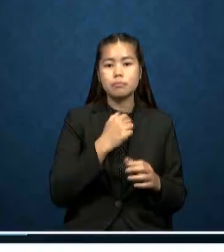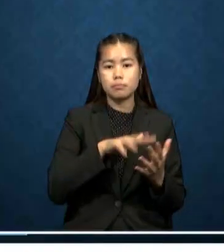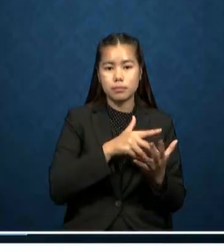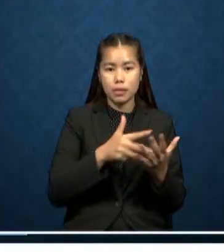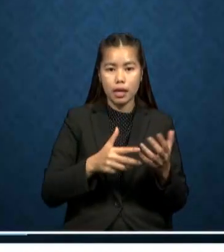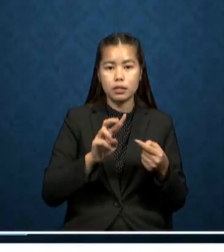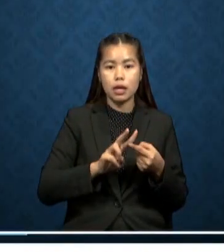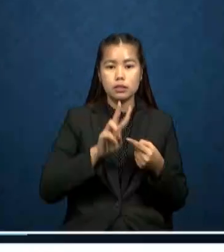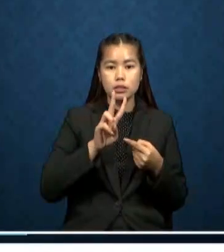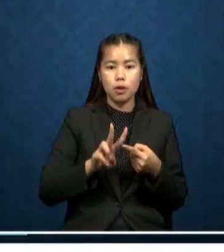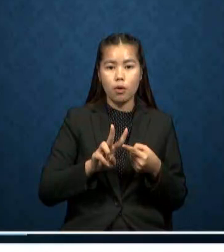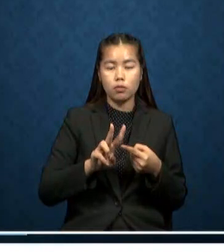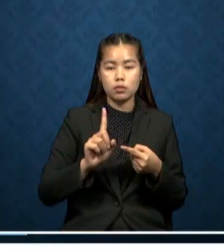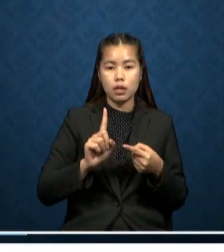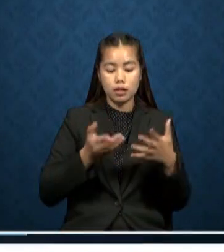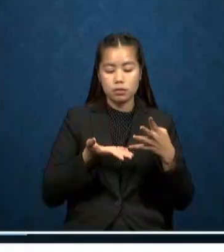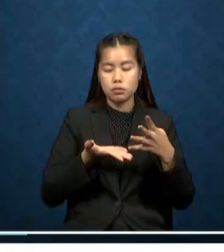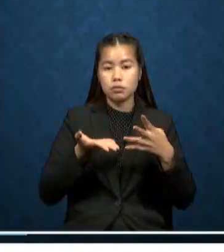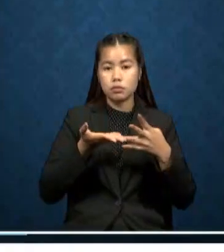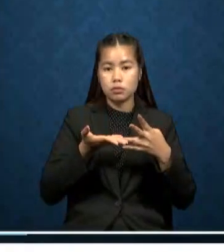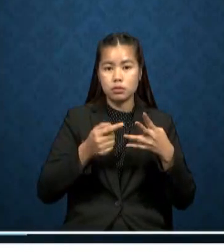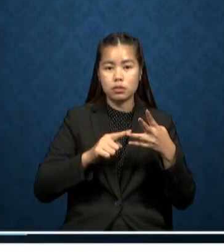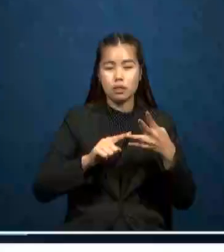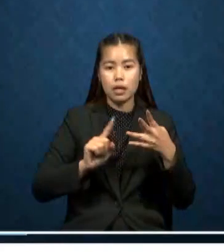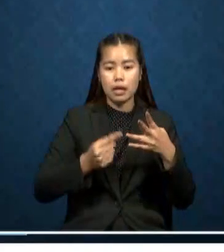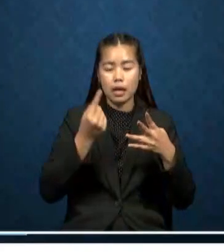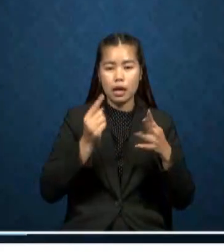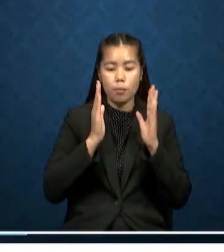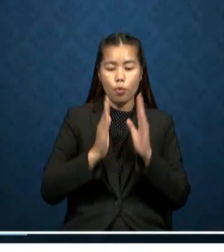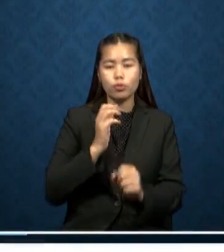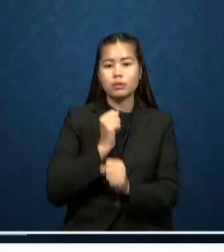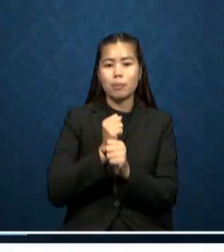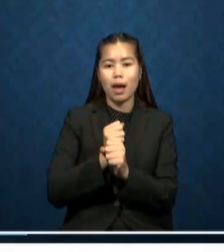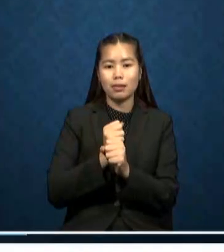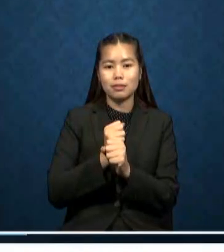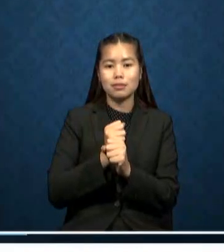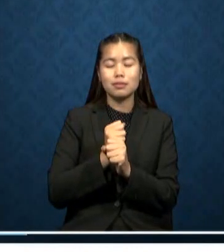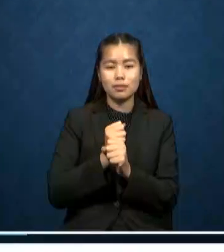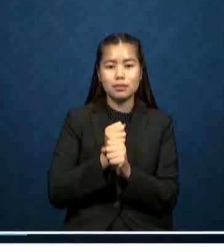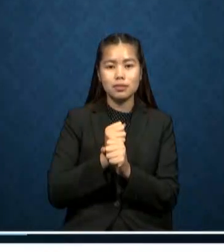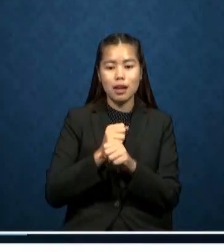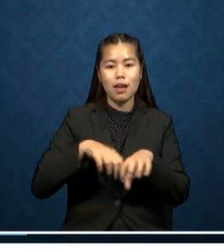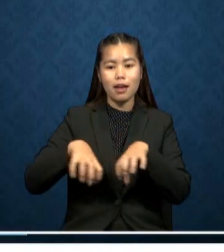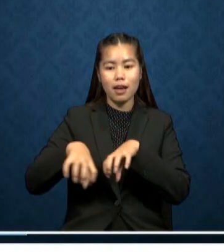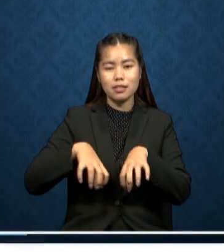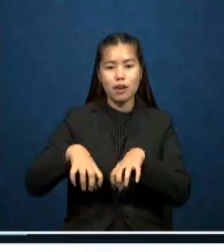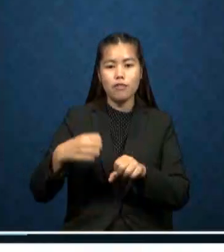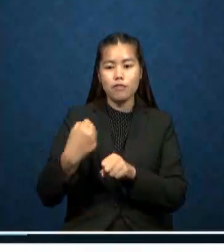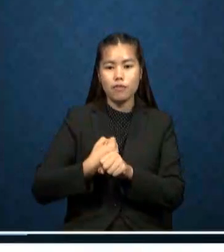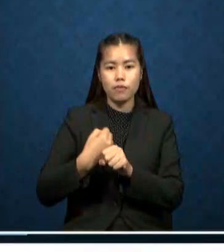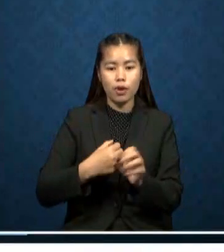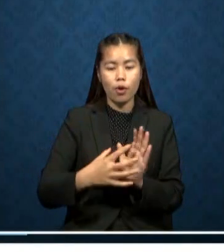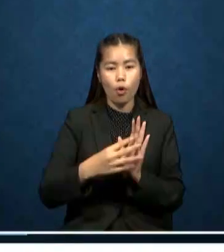ที่2การสร้างวิทยากรขั้นต้นเป็นการจัดการฝึกอบรมทั้ง